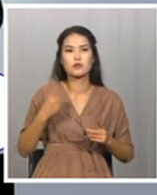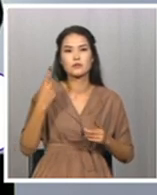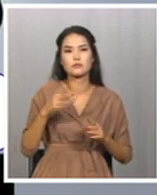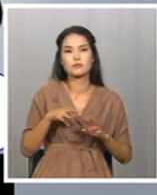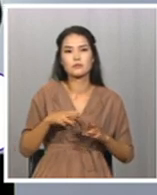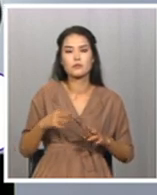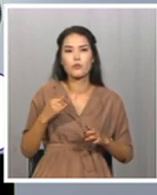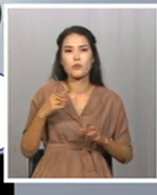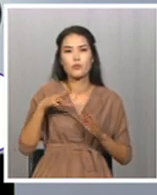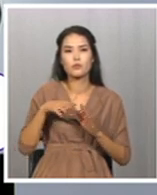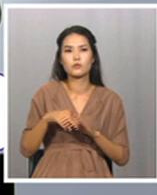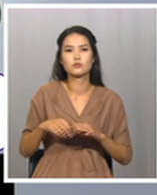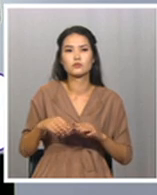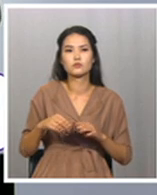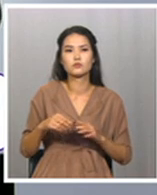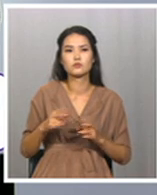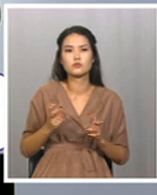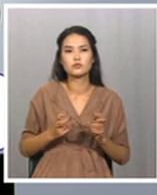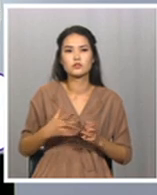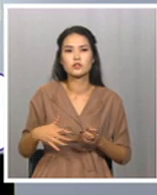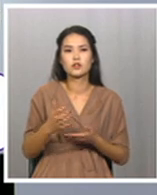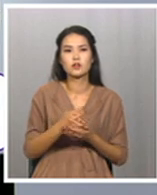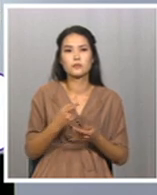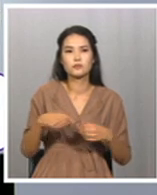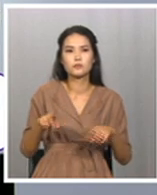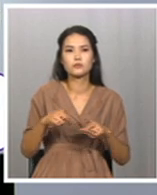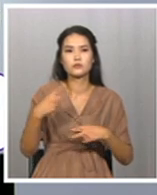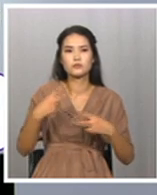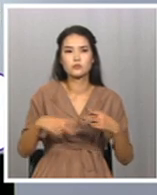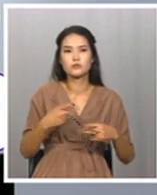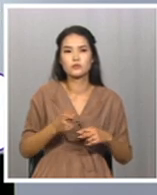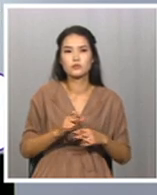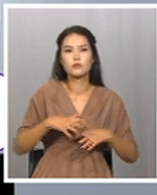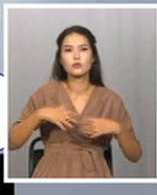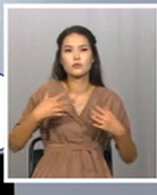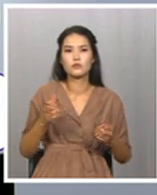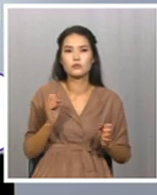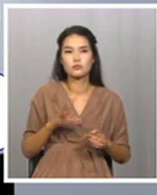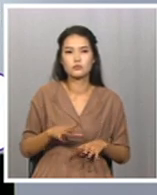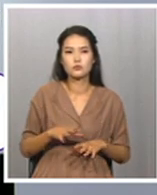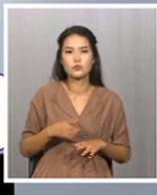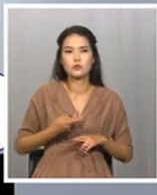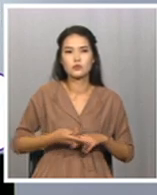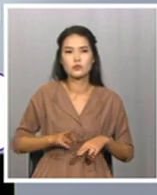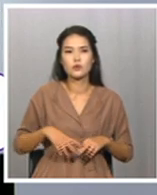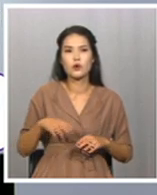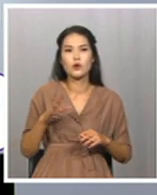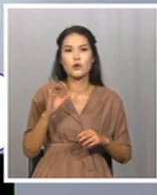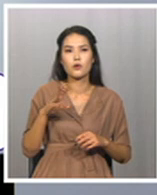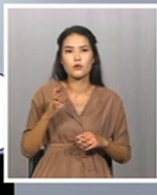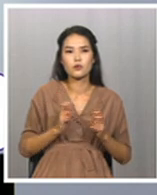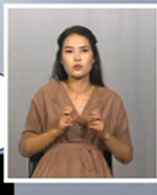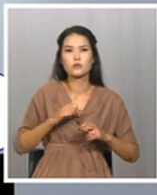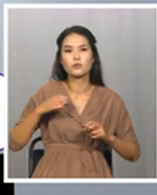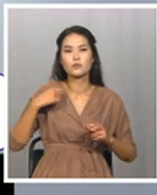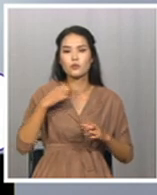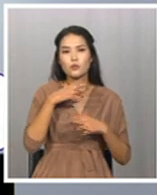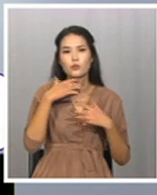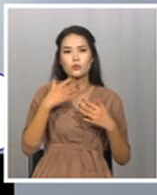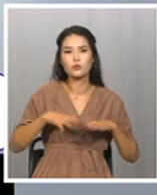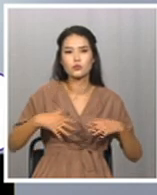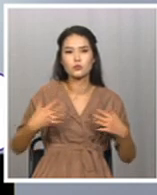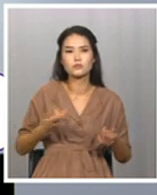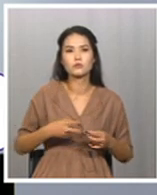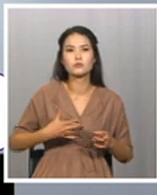өнеркәсіптегі нәтижесін алып, сол бойынша салыстыруымыз өте үлкен қателік болады. Сондықтан өнеркәсіп салалары өте көп, оларды